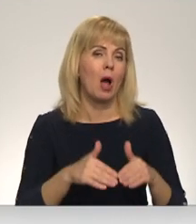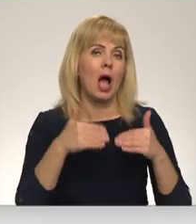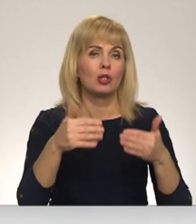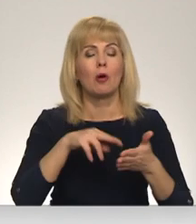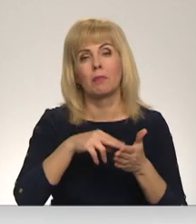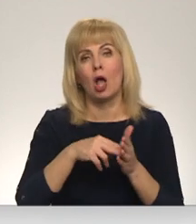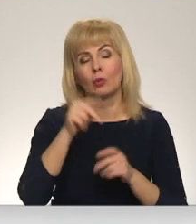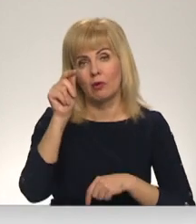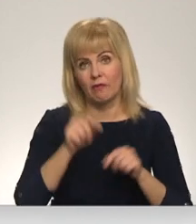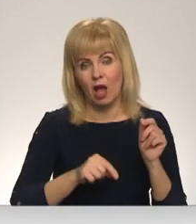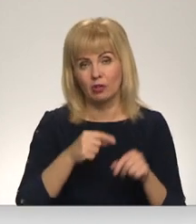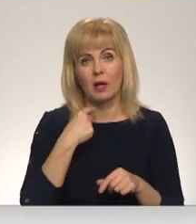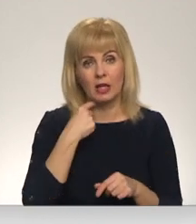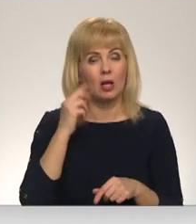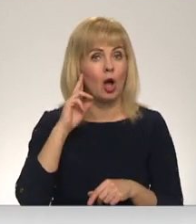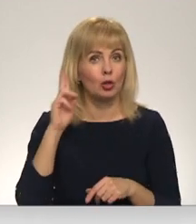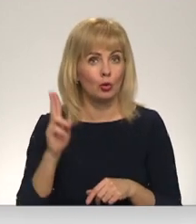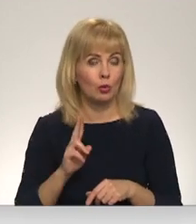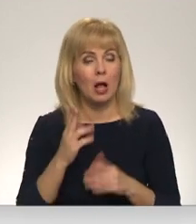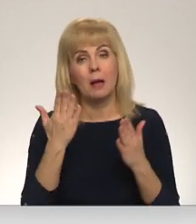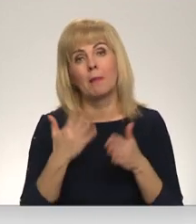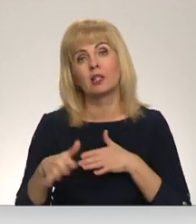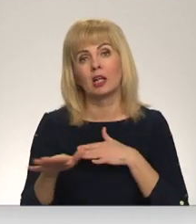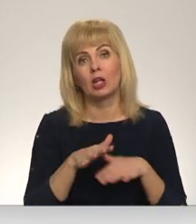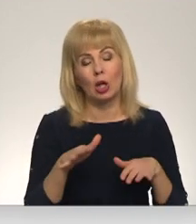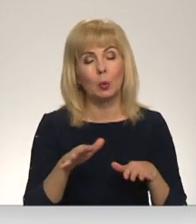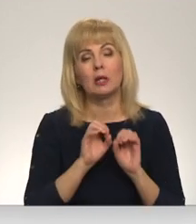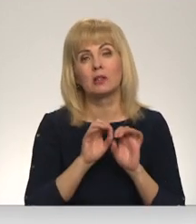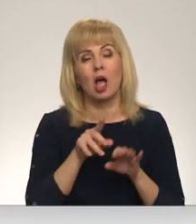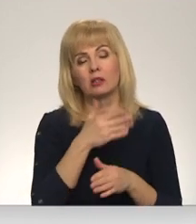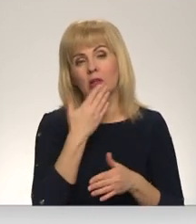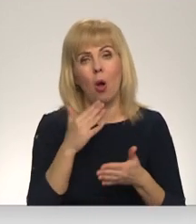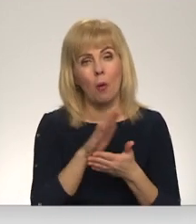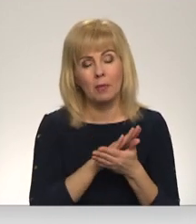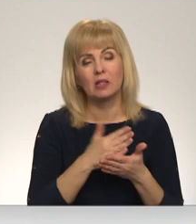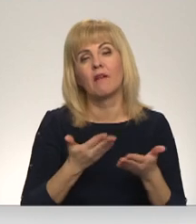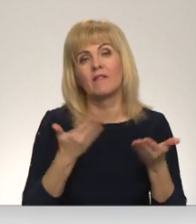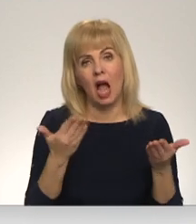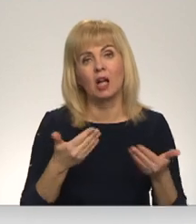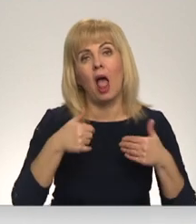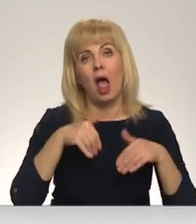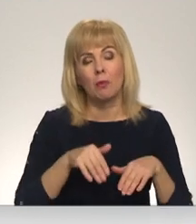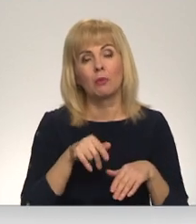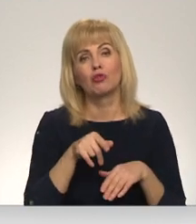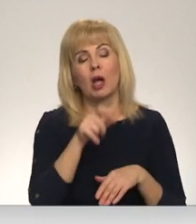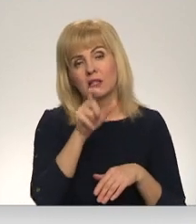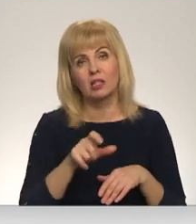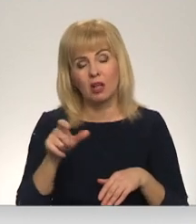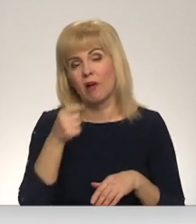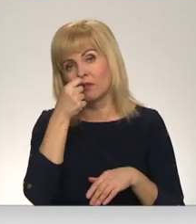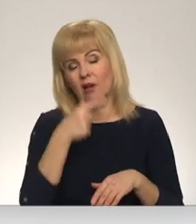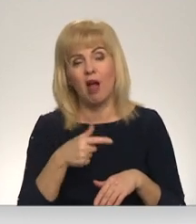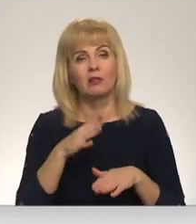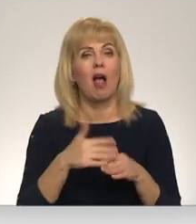plānoto festivālu Rīga Jūrmala. Pasākuma rīkotāji norādīja, ka tas nav bijis viegls lēmums, taču šādas cilvēciskas traģēdijas